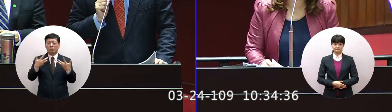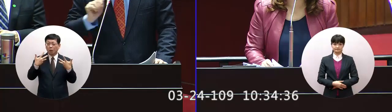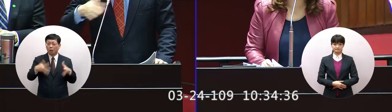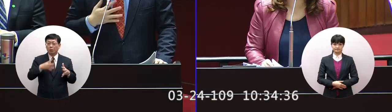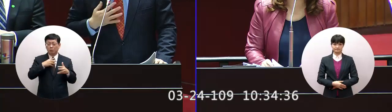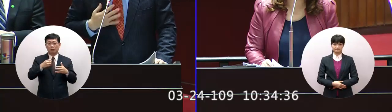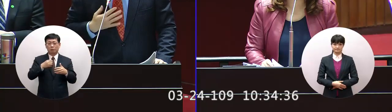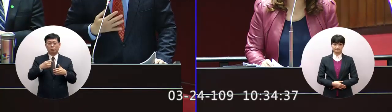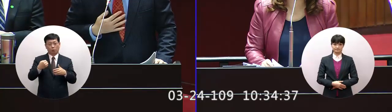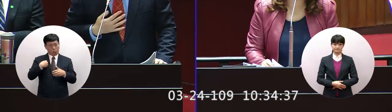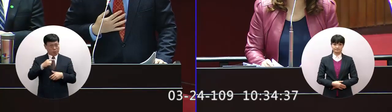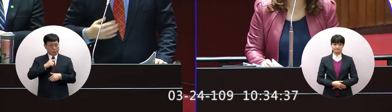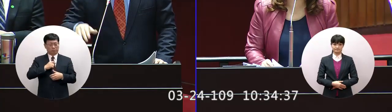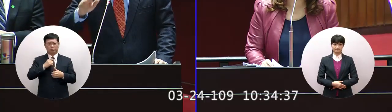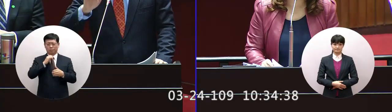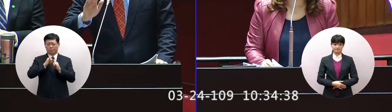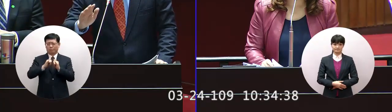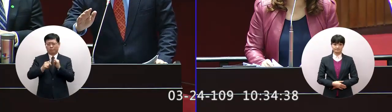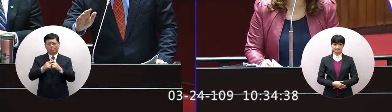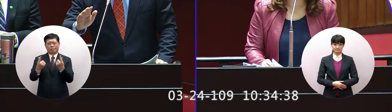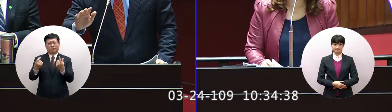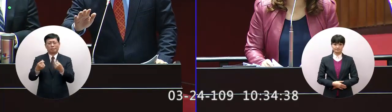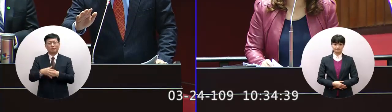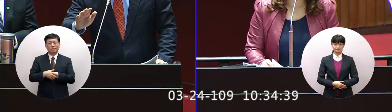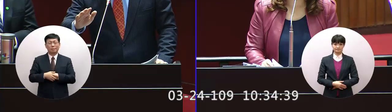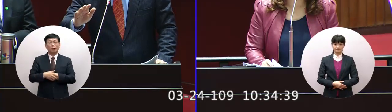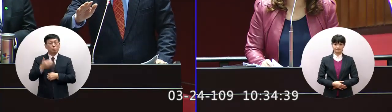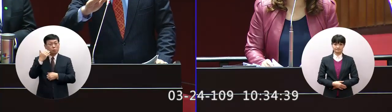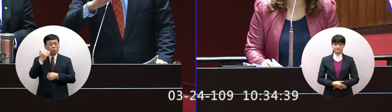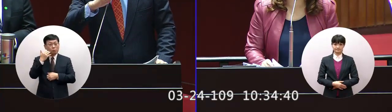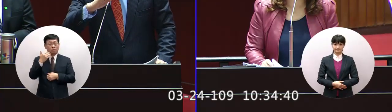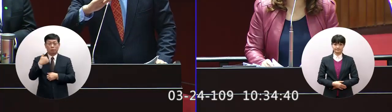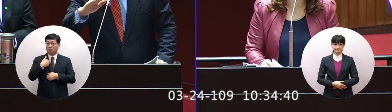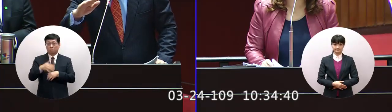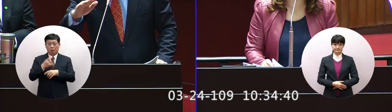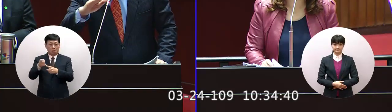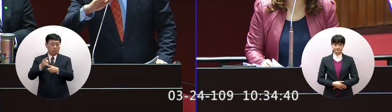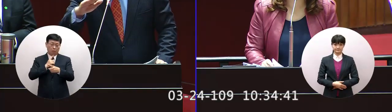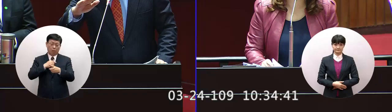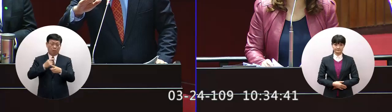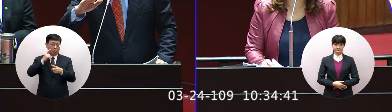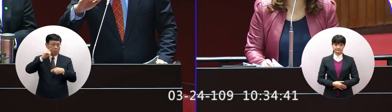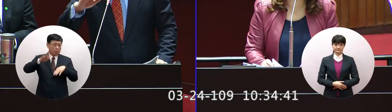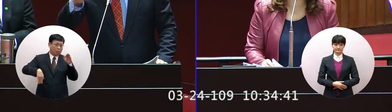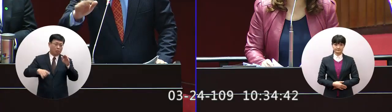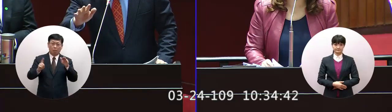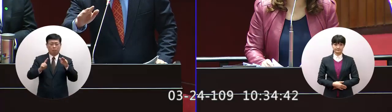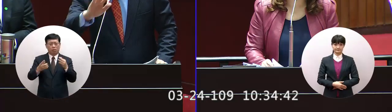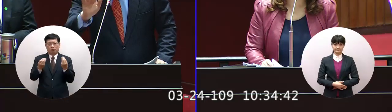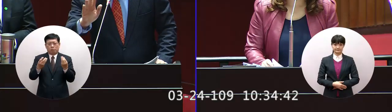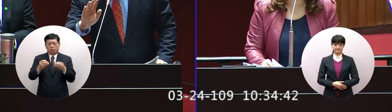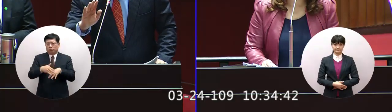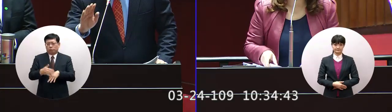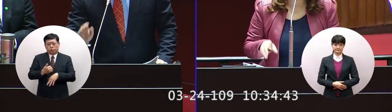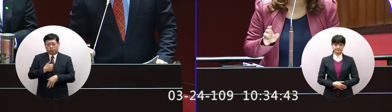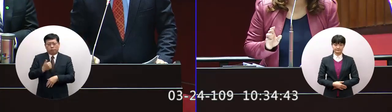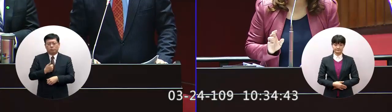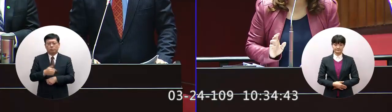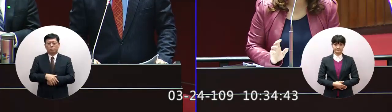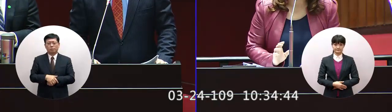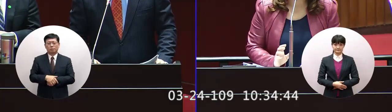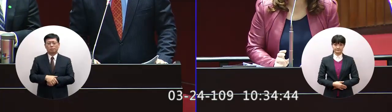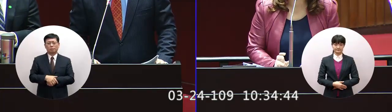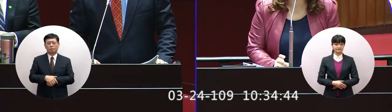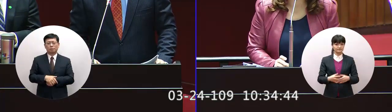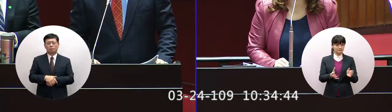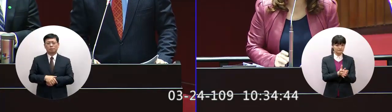住民都是我们的同胞啊，所以在这一部分来讲的话，我们不会因为这样子而产生差别待遇，不会这样子。 所以